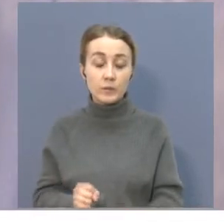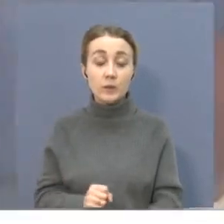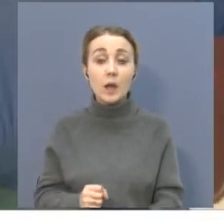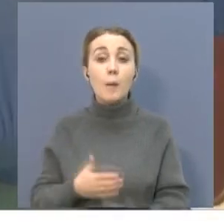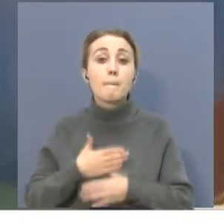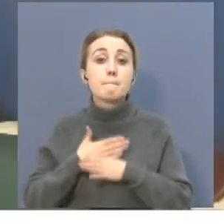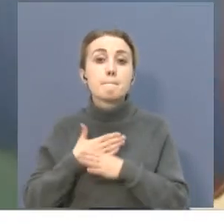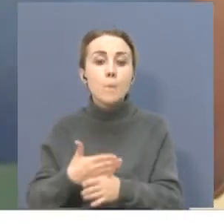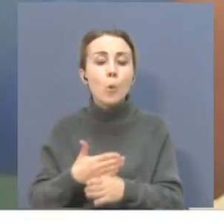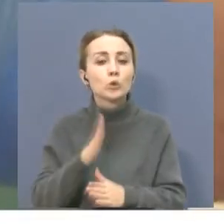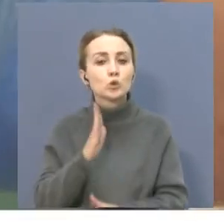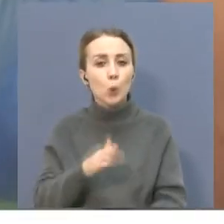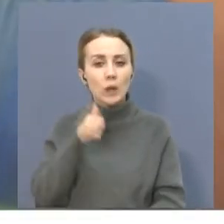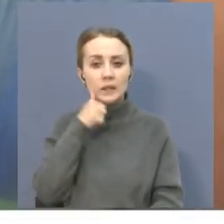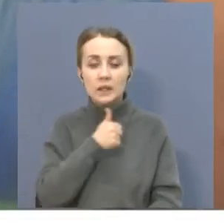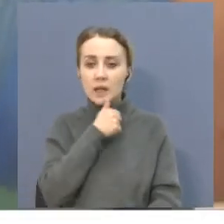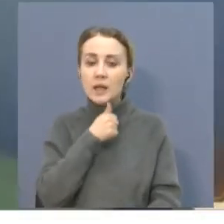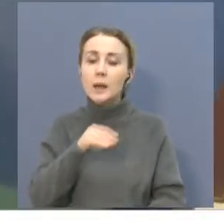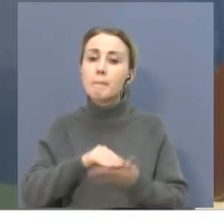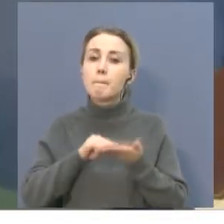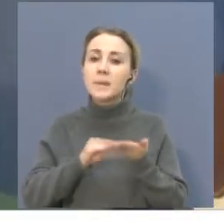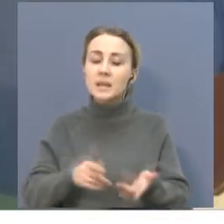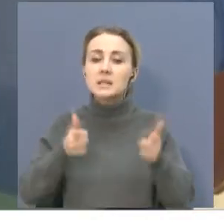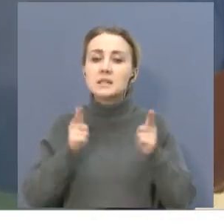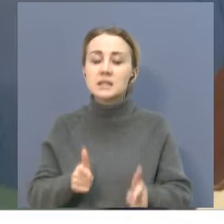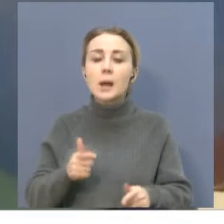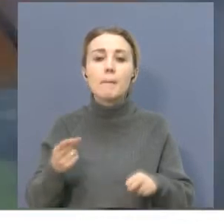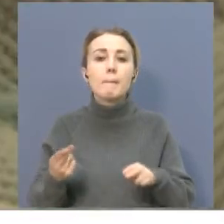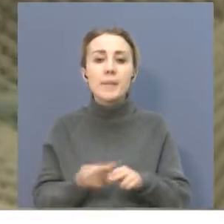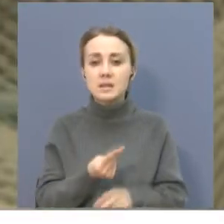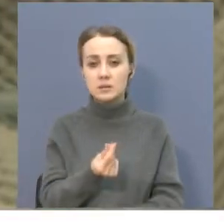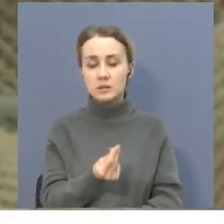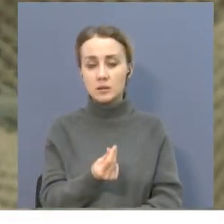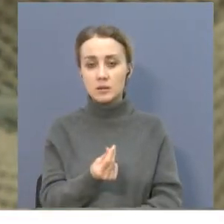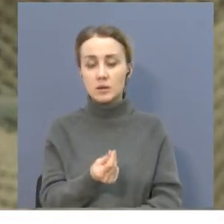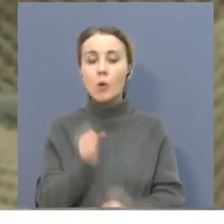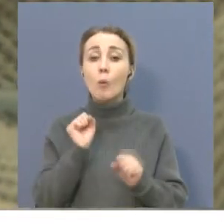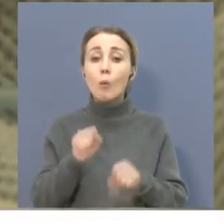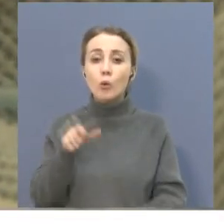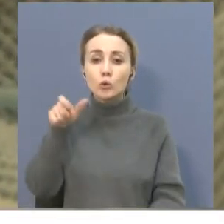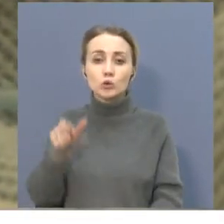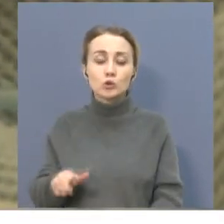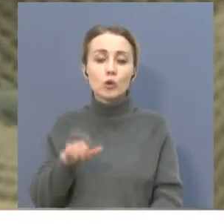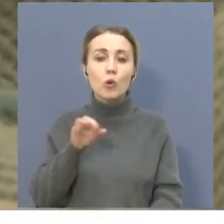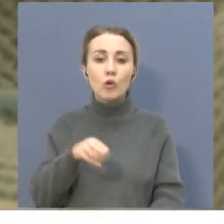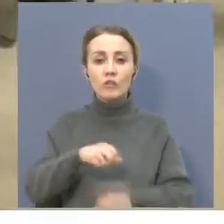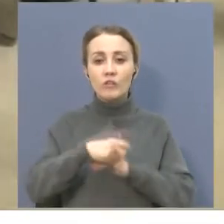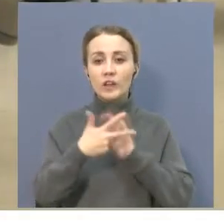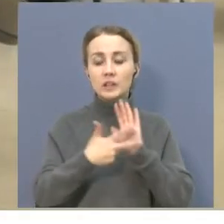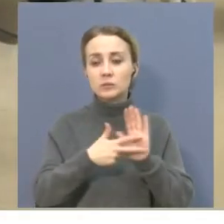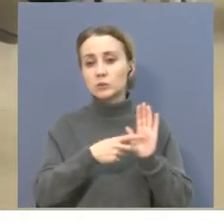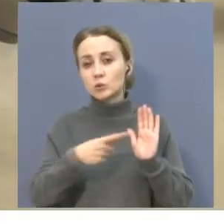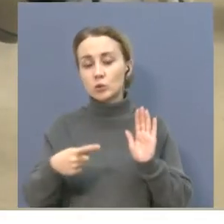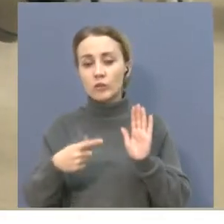жазбаша келісіммен ақысыз жүргізілет. 18-45 жастағы азаматтар донор бола алады. Дің жасушаларының донор болу